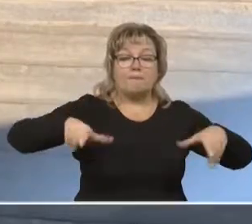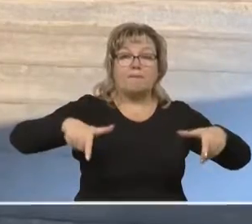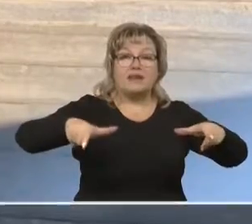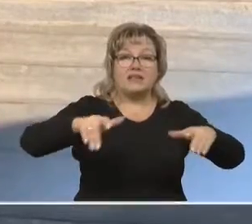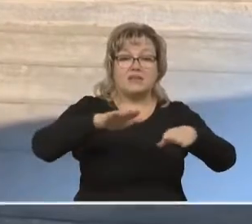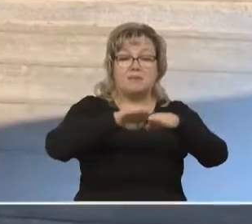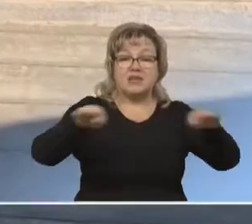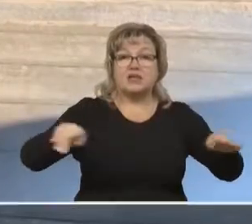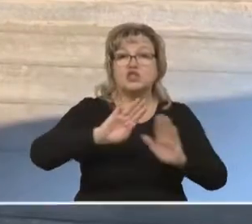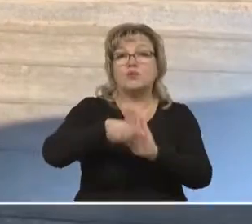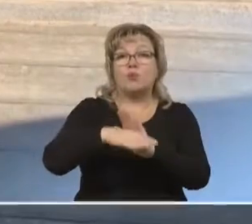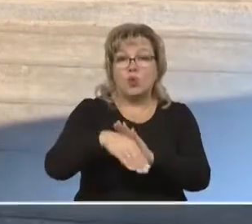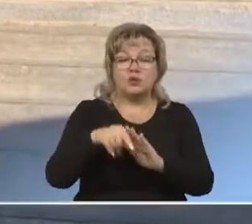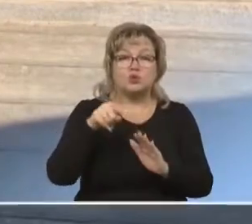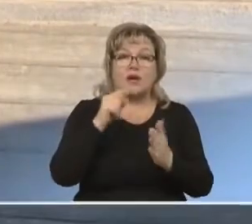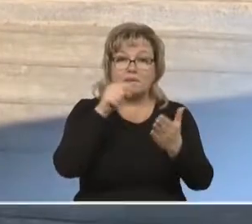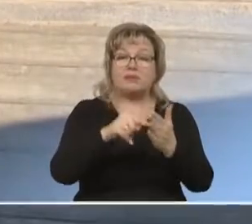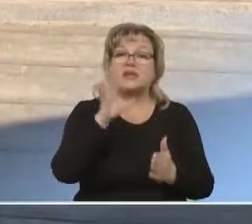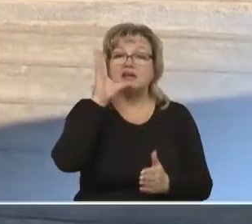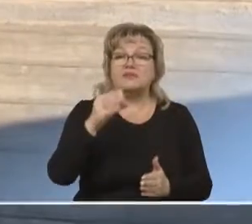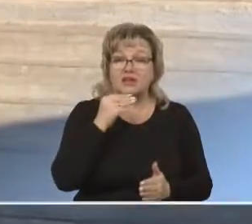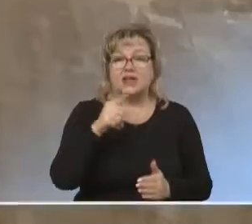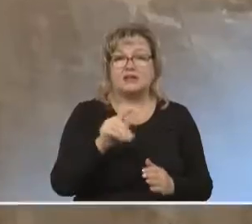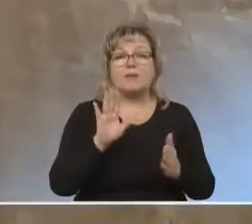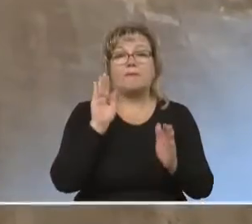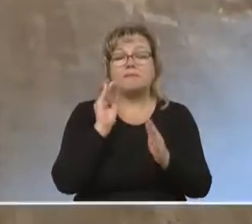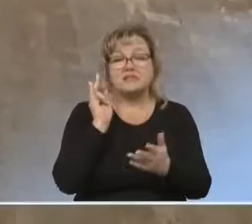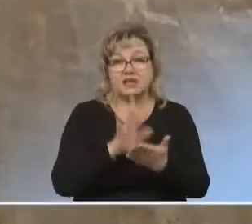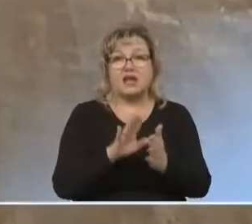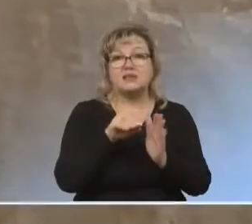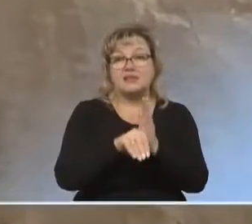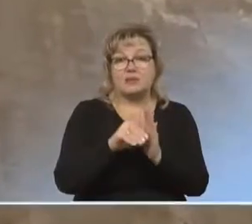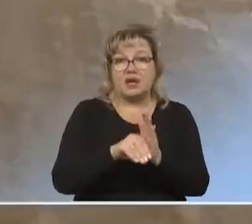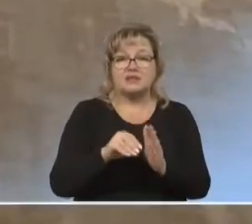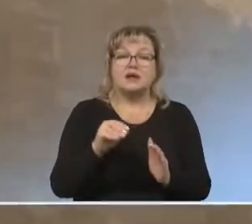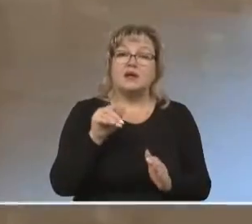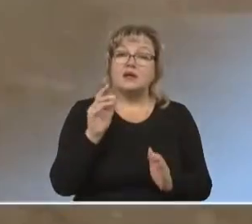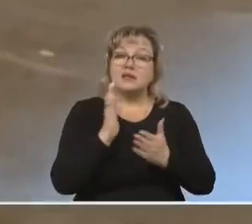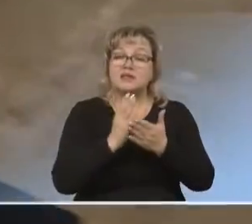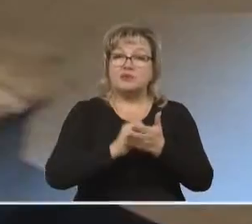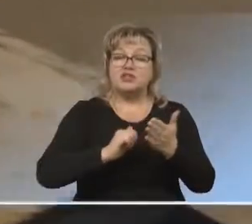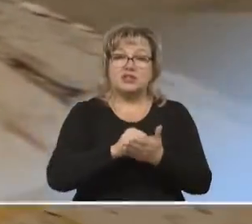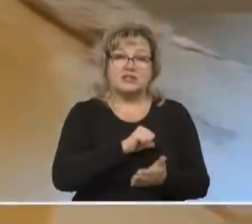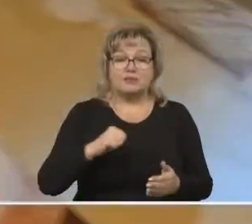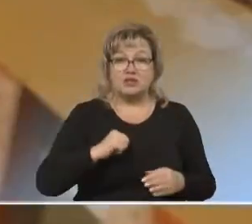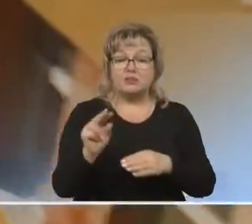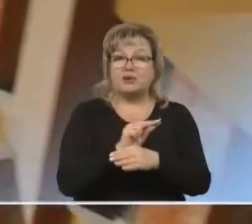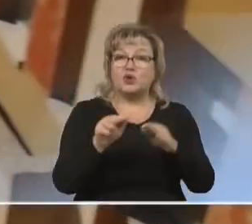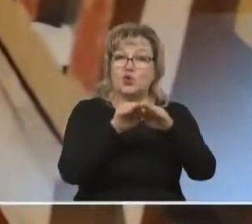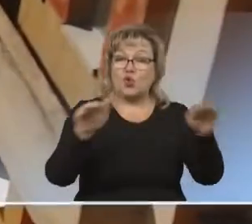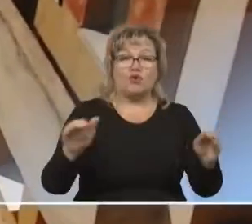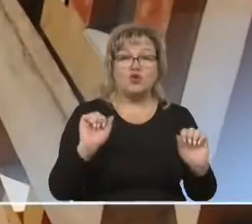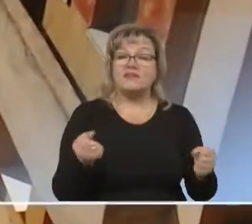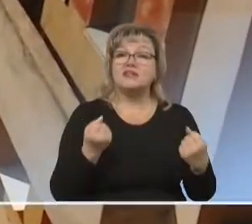перекрытий полые, туда поступает вода, она постоянно там собирается. Есть еще одна причина, почему самостоятельно починить кровлю